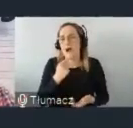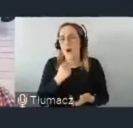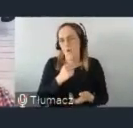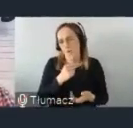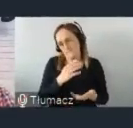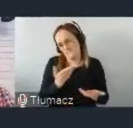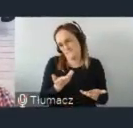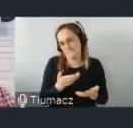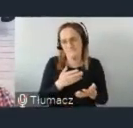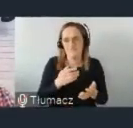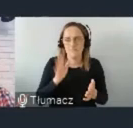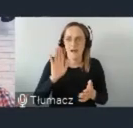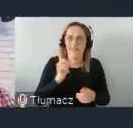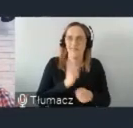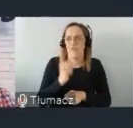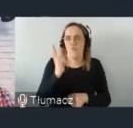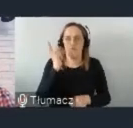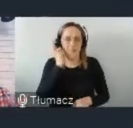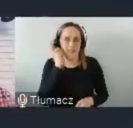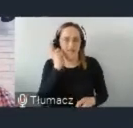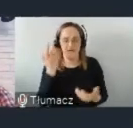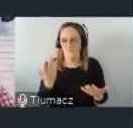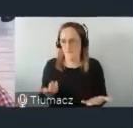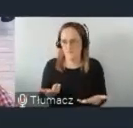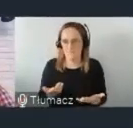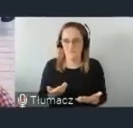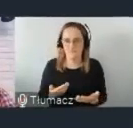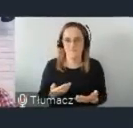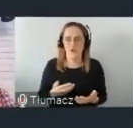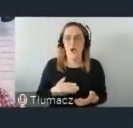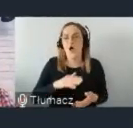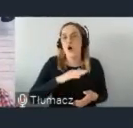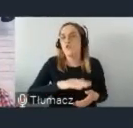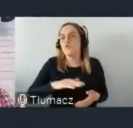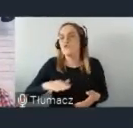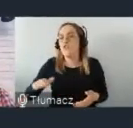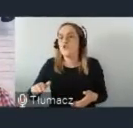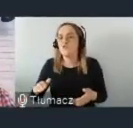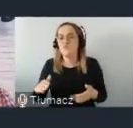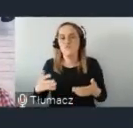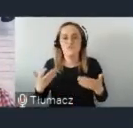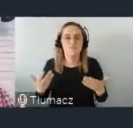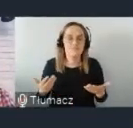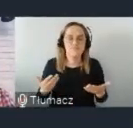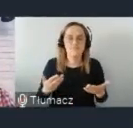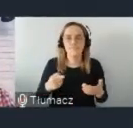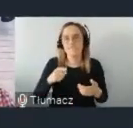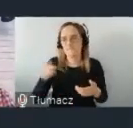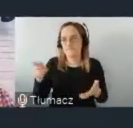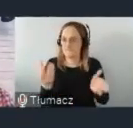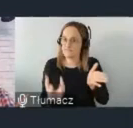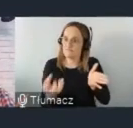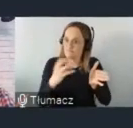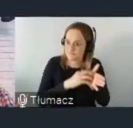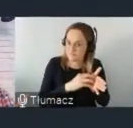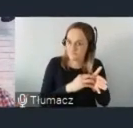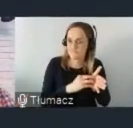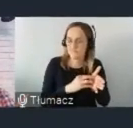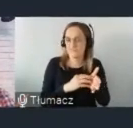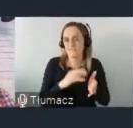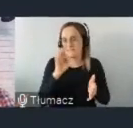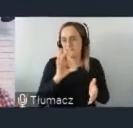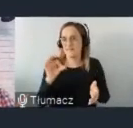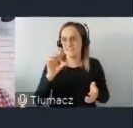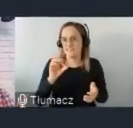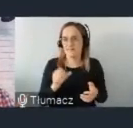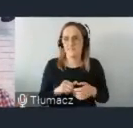na przykład macie smartfona, dzieciom te rzeczy, które będę wam dzisiaj pokazywał, to zainstalujcie sobie taką aplikację